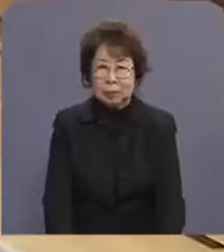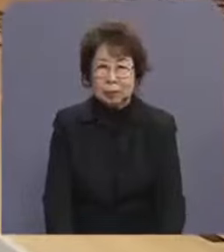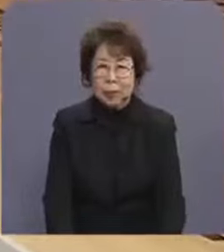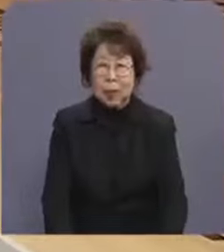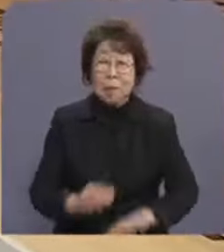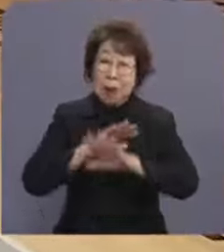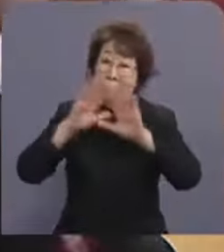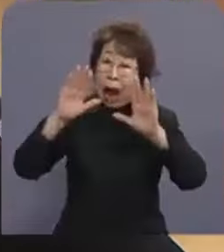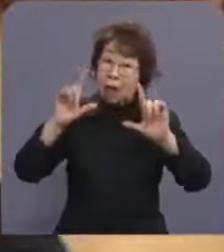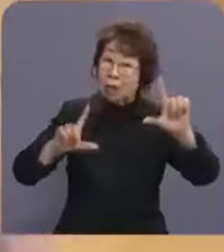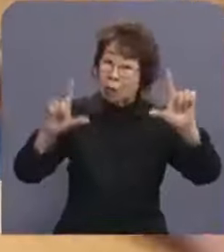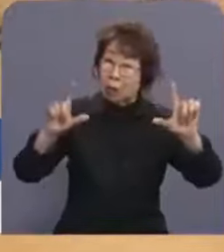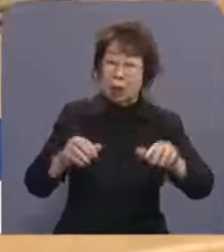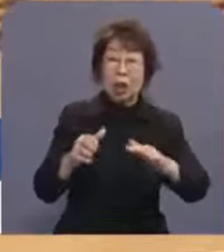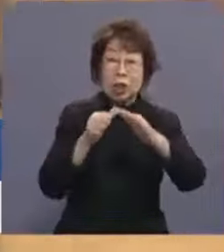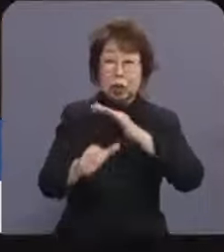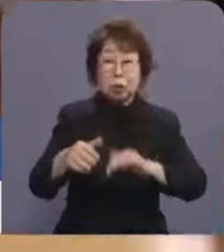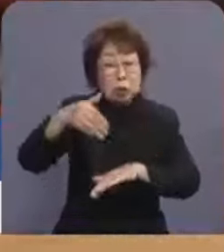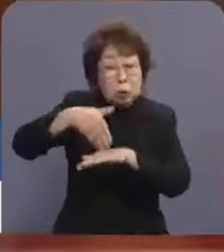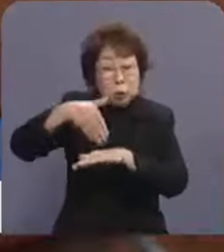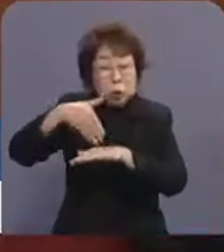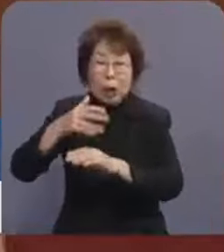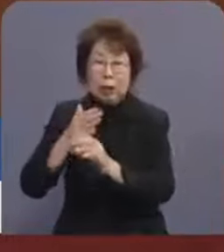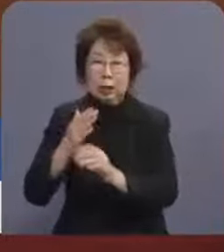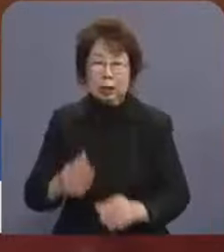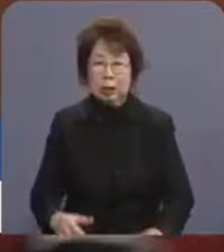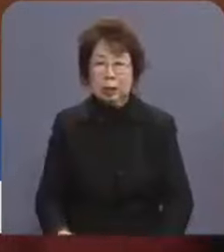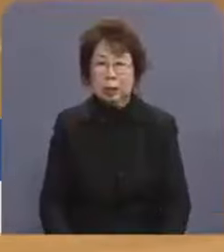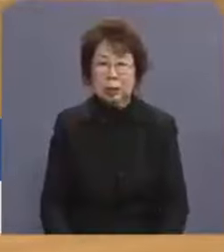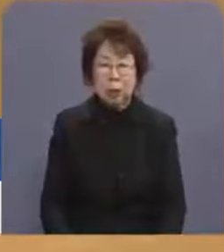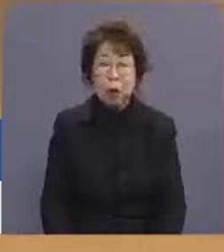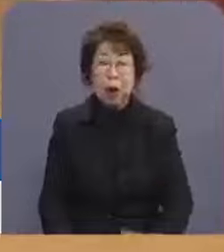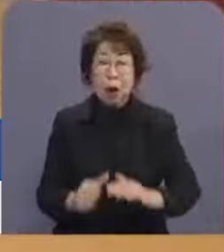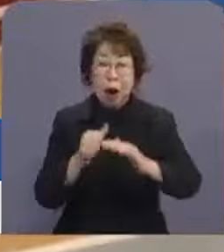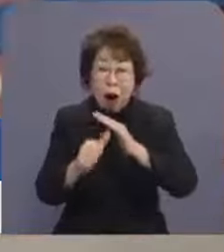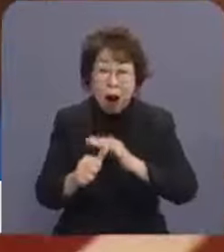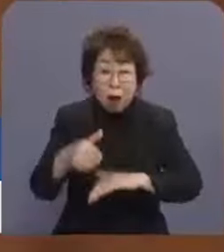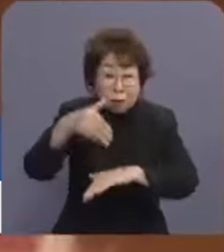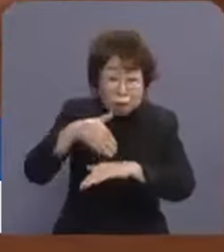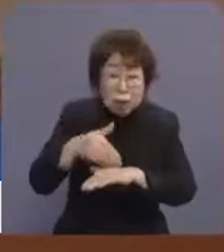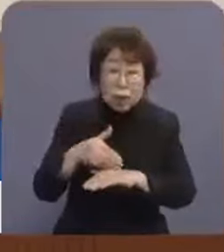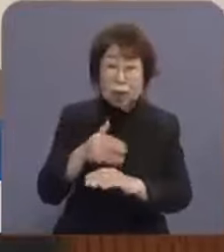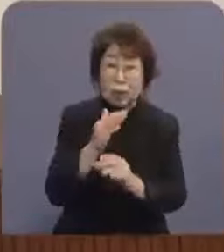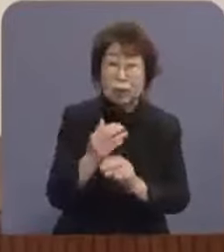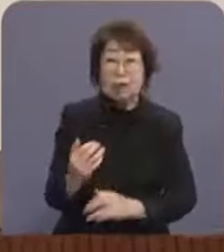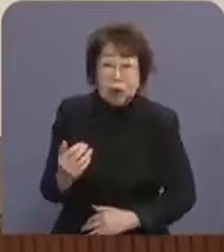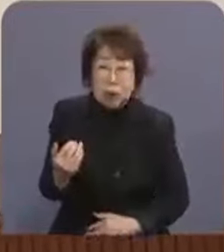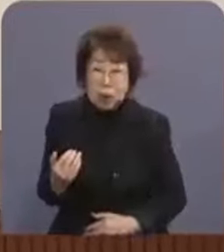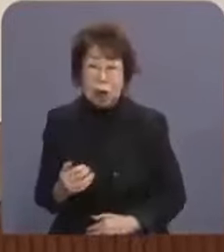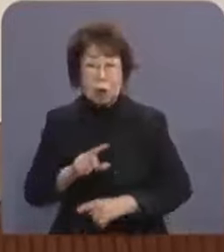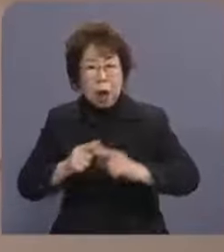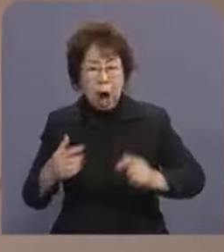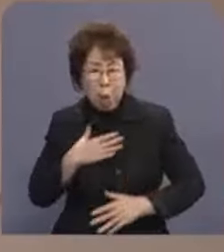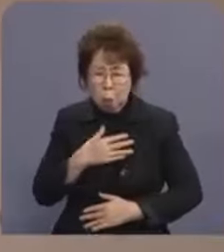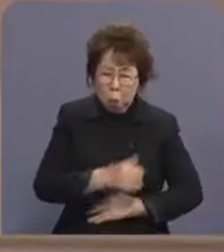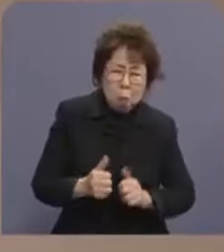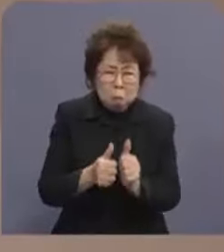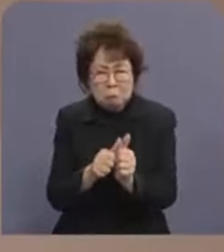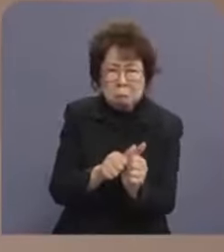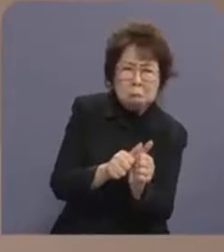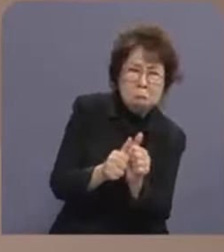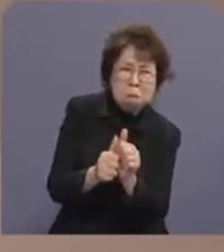밝은 분위기 속 선수들이 연습의 한창입니다. 본격적인 전술 훈련에 들어가기 전 슛과 몸싸움, 드리블